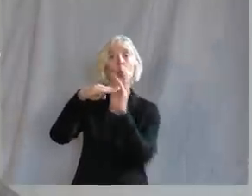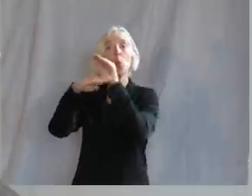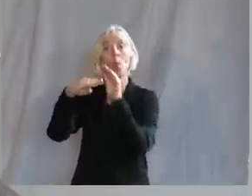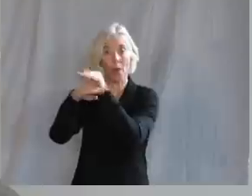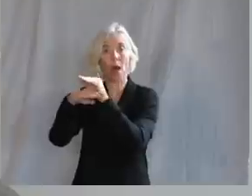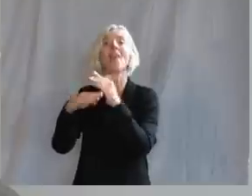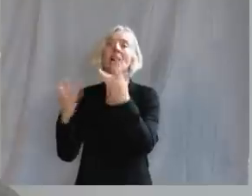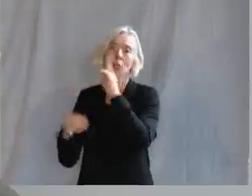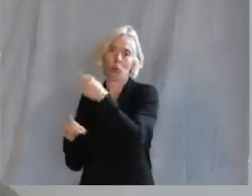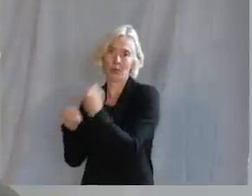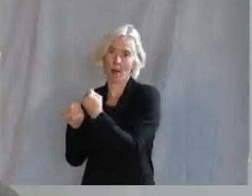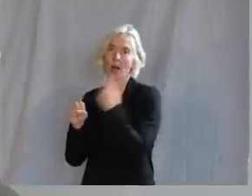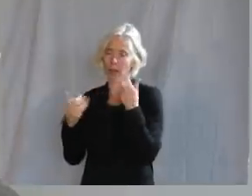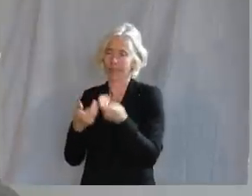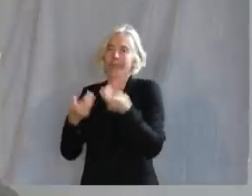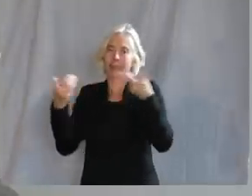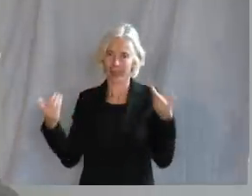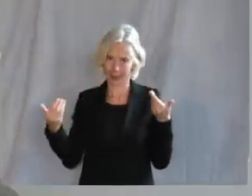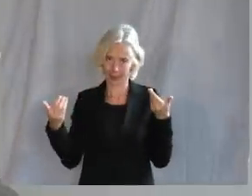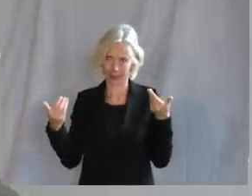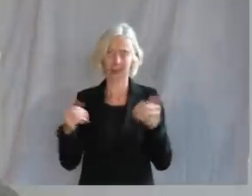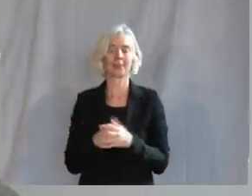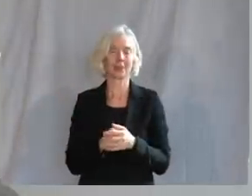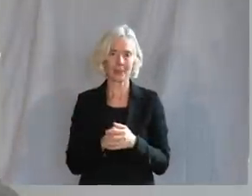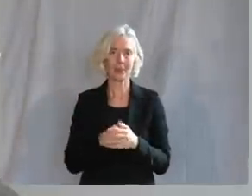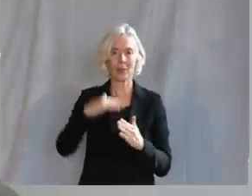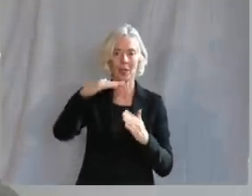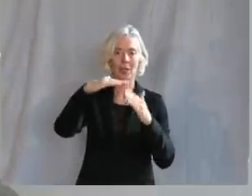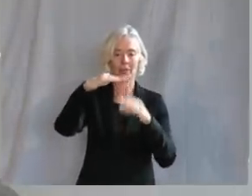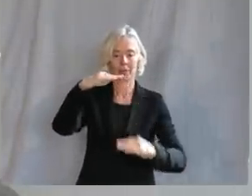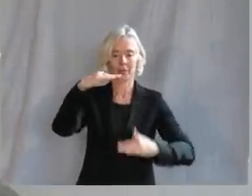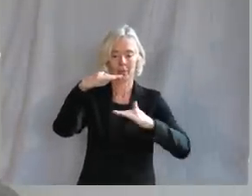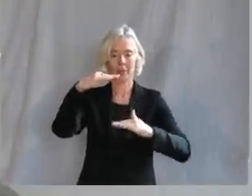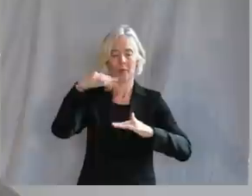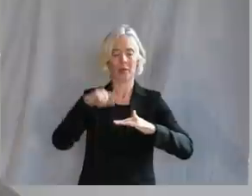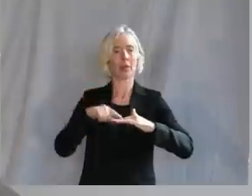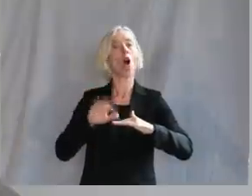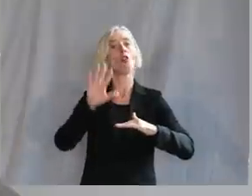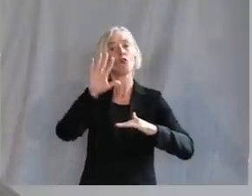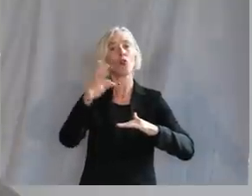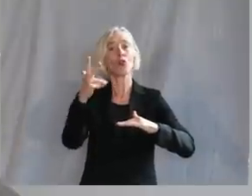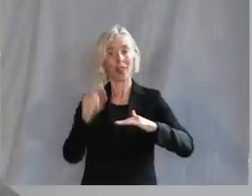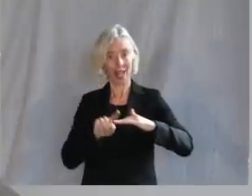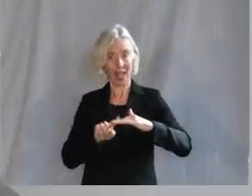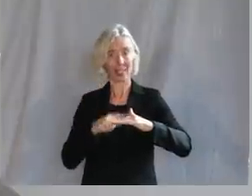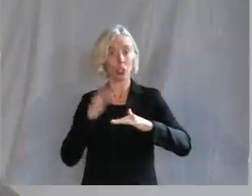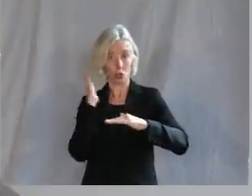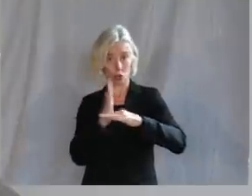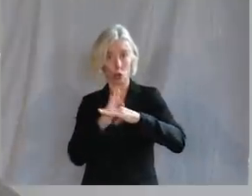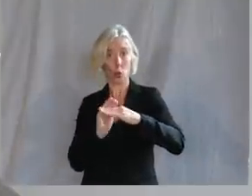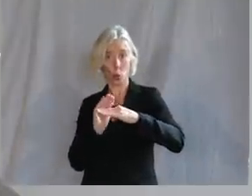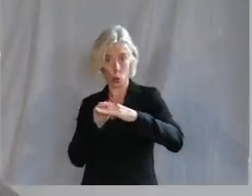2 Blocks. Bei der Inzidenz zwischen 35, was wir ja bereits deutlich überschritten haben, und 50 gilt